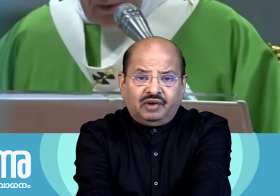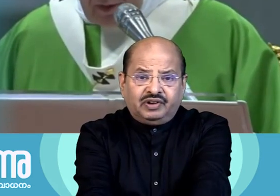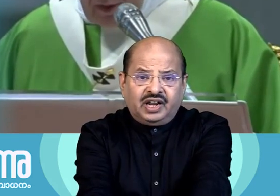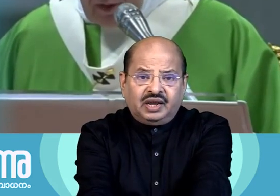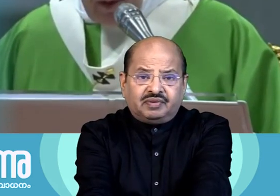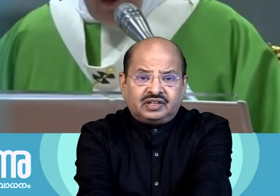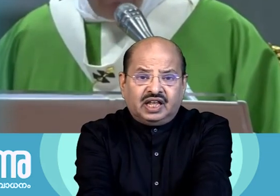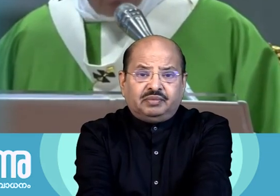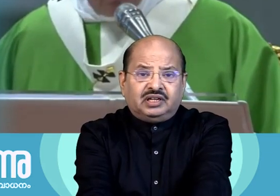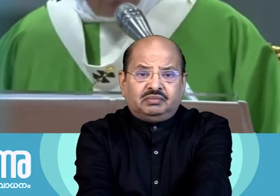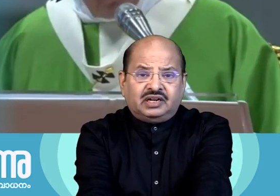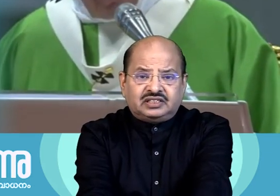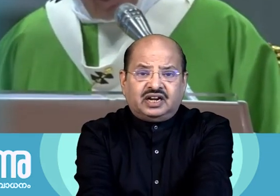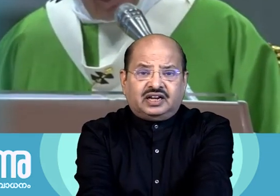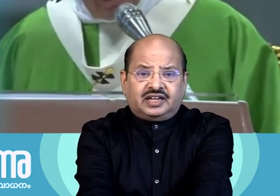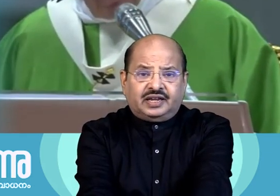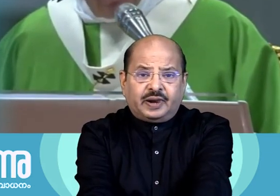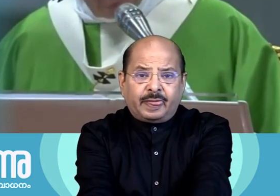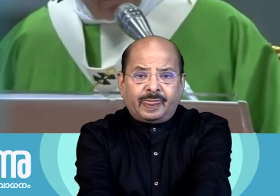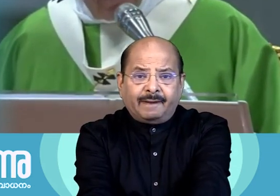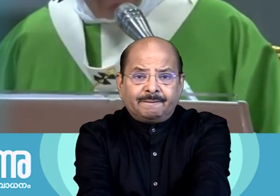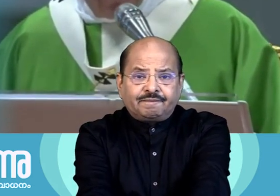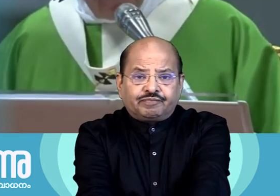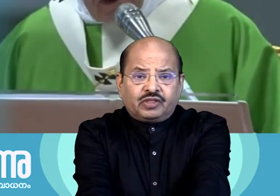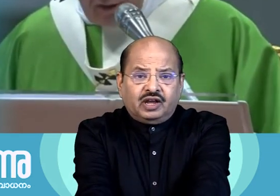ഓരോ യുവാവിൻ്റെയും ഹൃദയമെന്ന് മനസ്സിലാക്കി